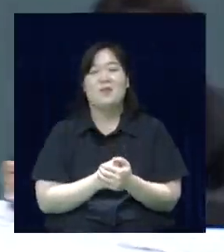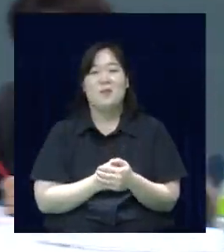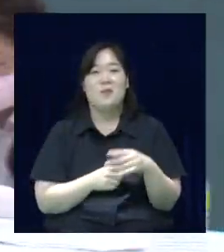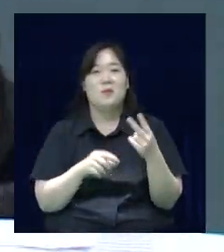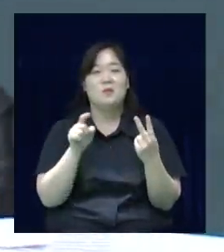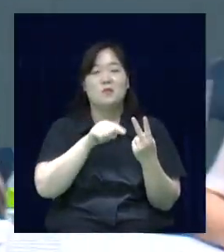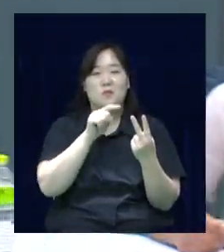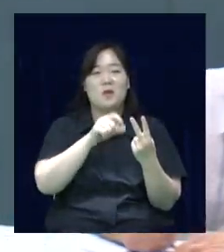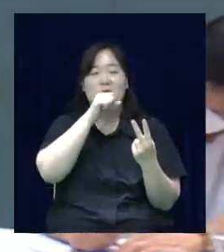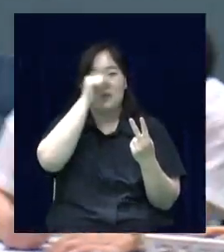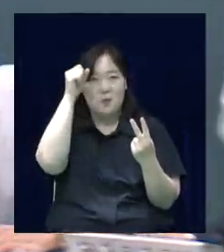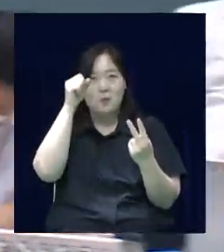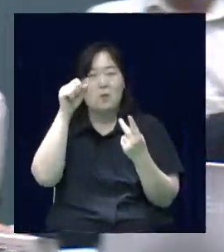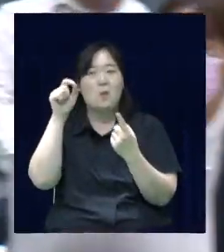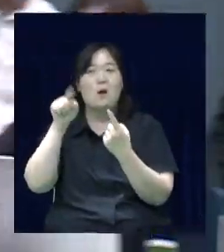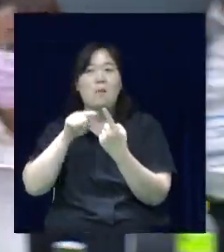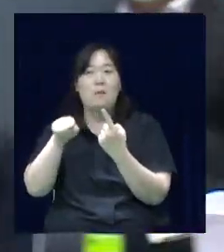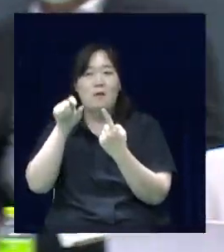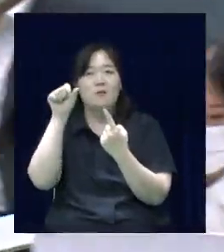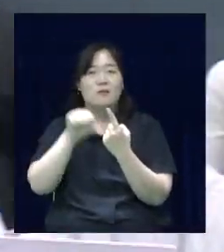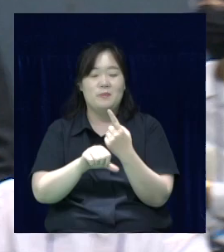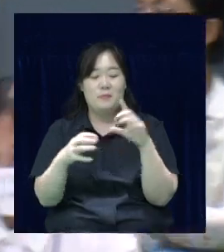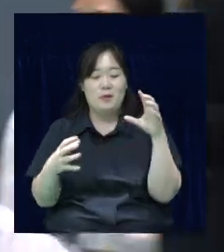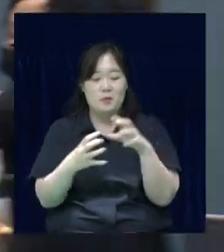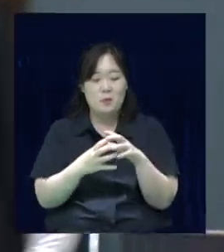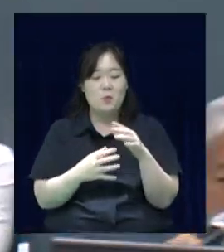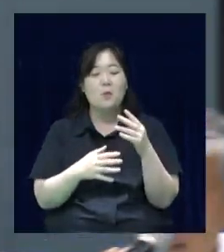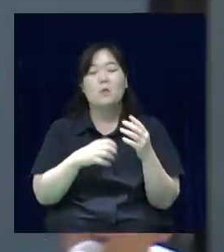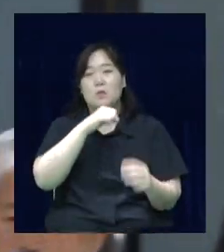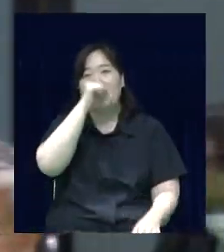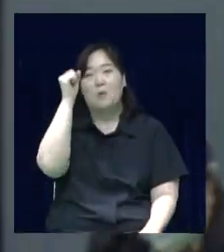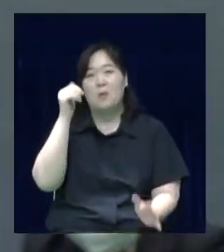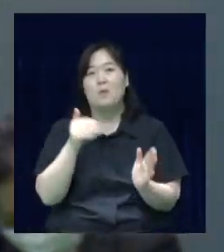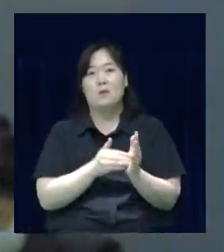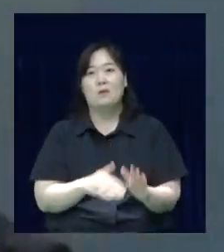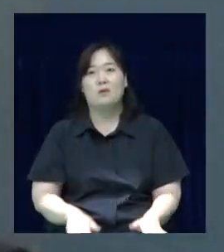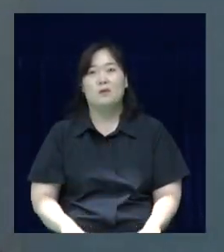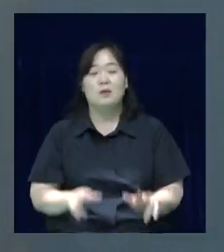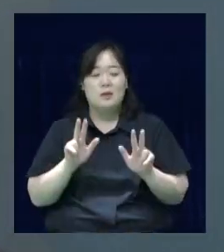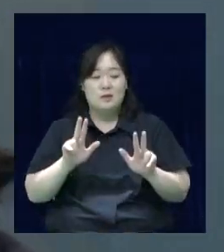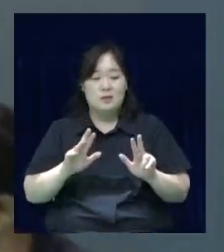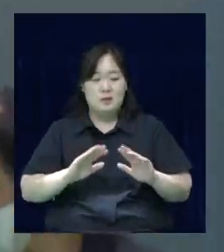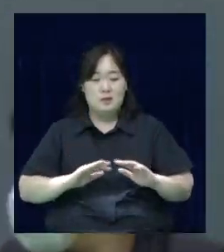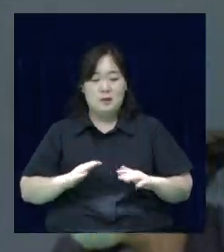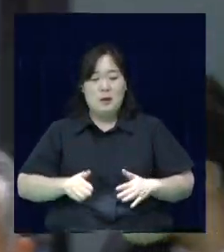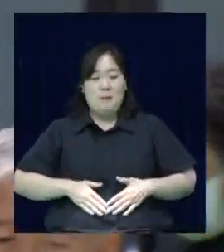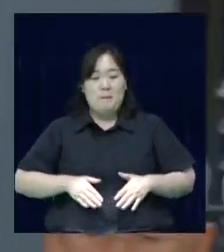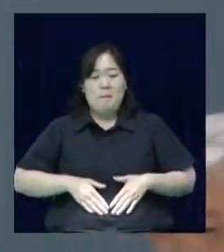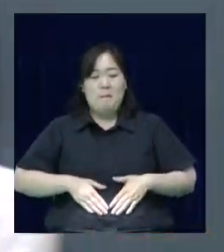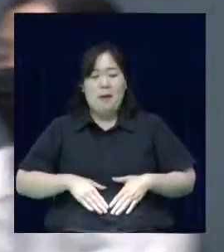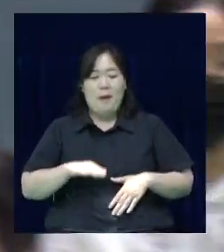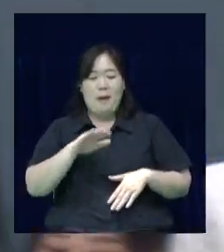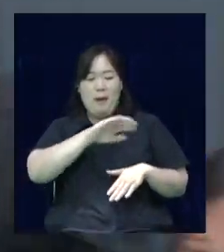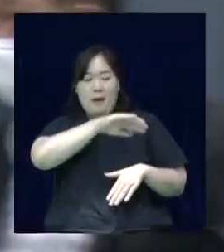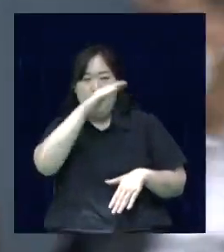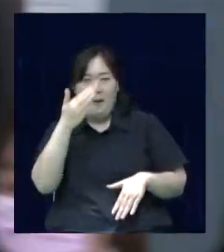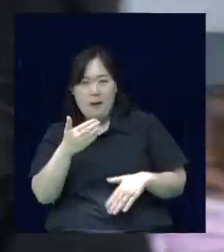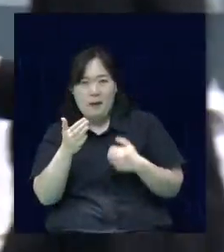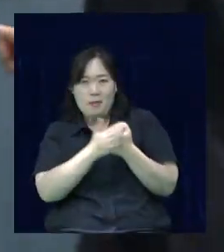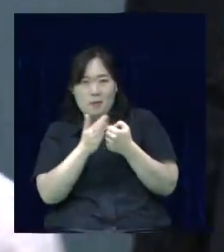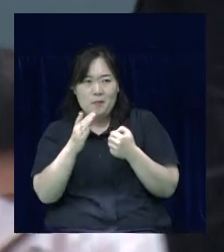성공을 선언했습니다. 지금 어떠셨나요? 아니요, 지금 배가 가려서 동작이 안 보였습니다. 그렇군요.